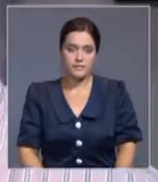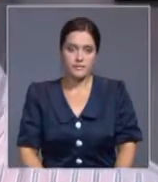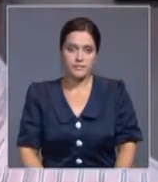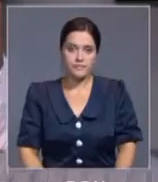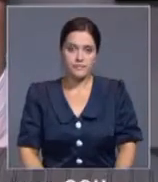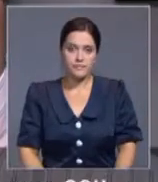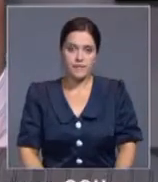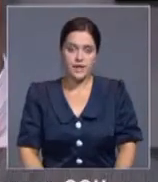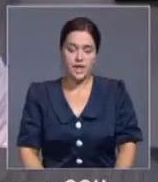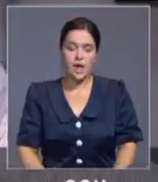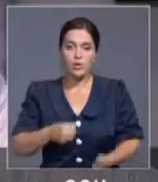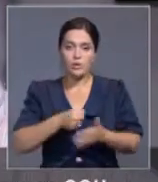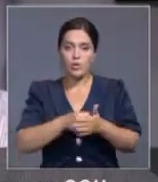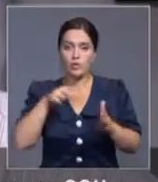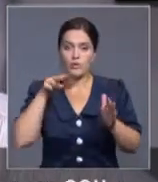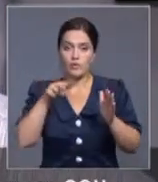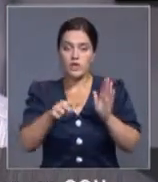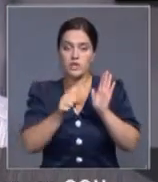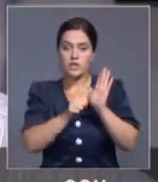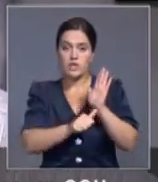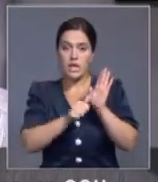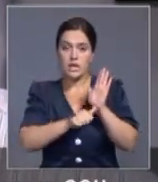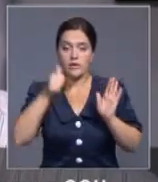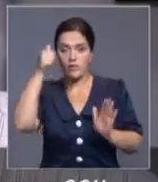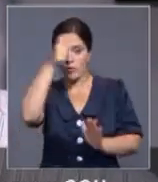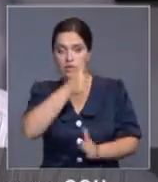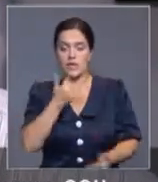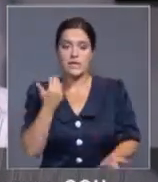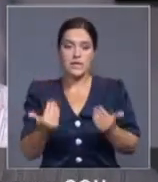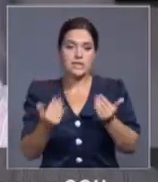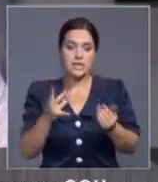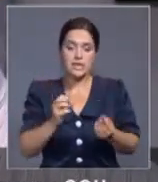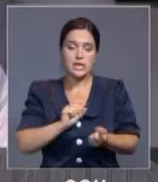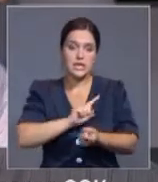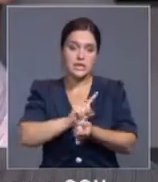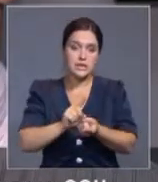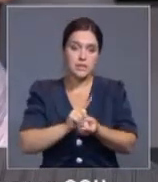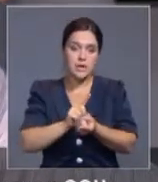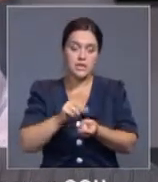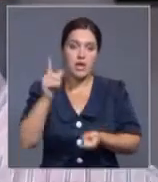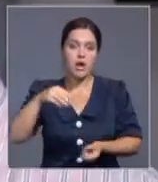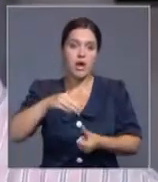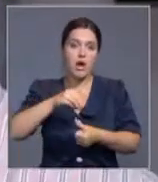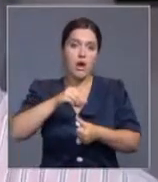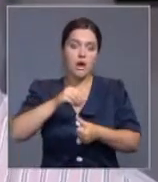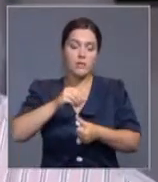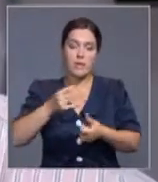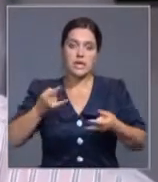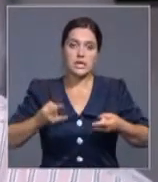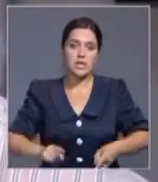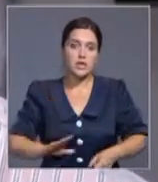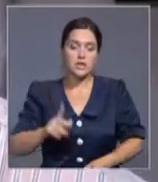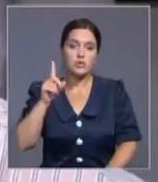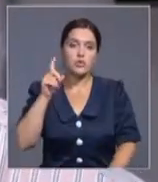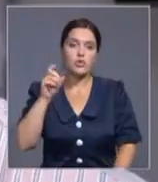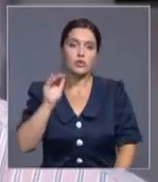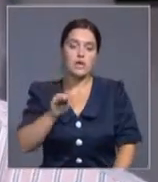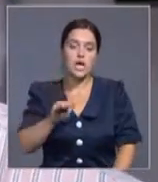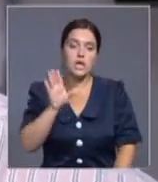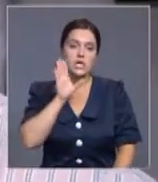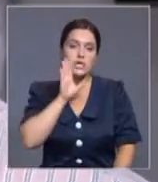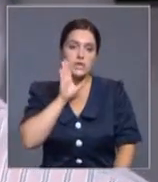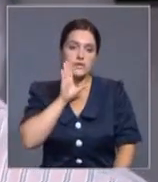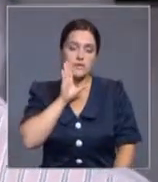до 2060 года, если ничего не изменится, то в Армении не родится около 100 тысяч девочек